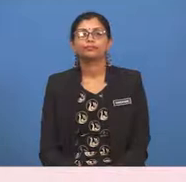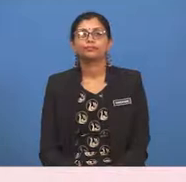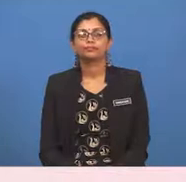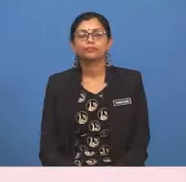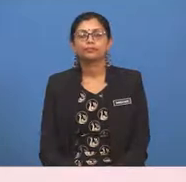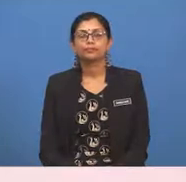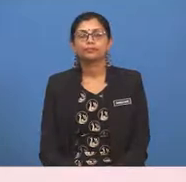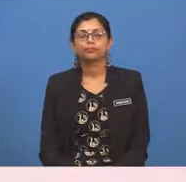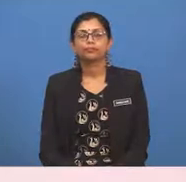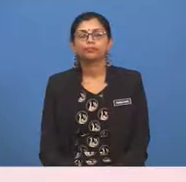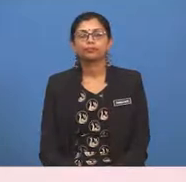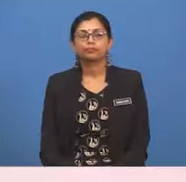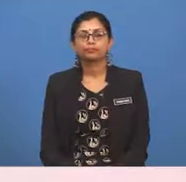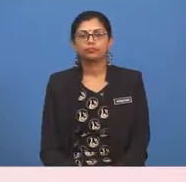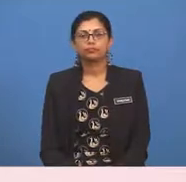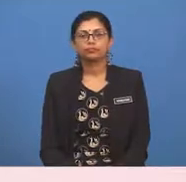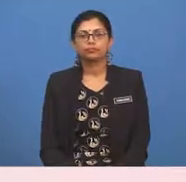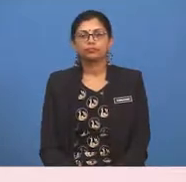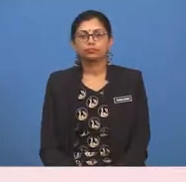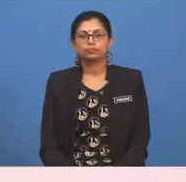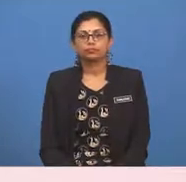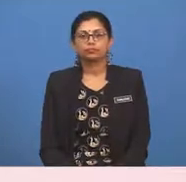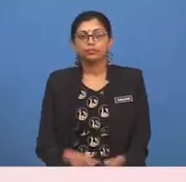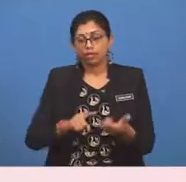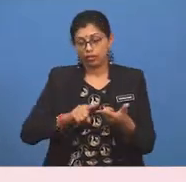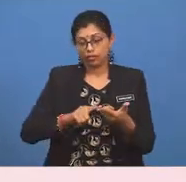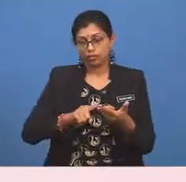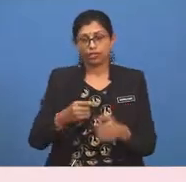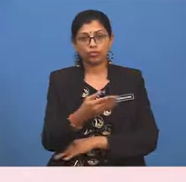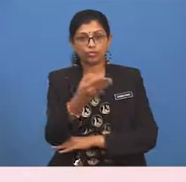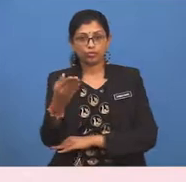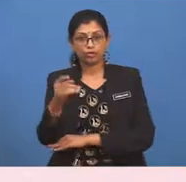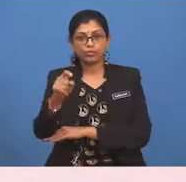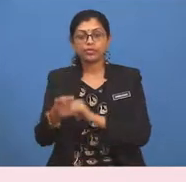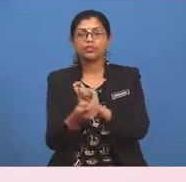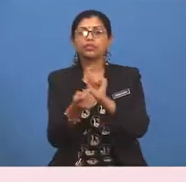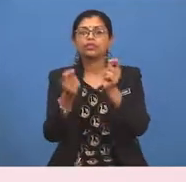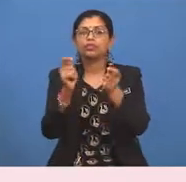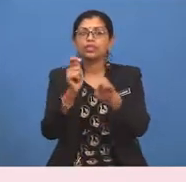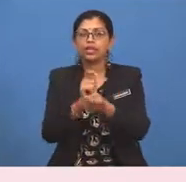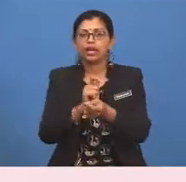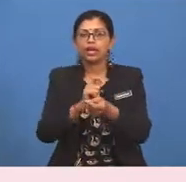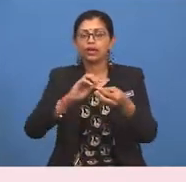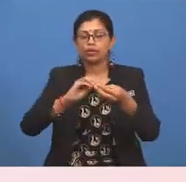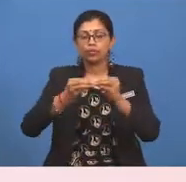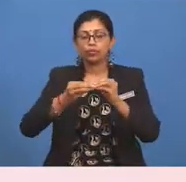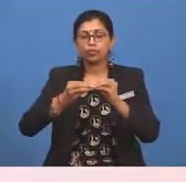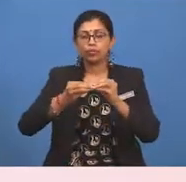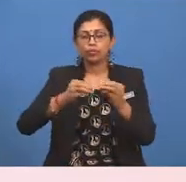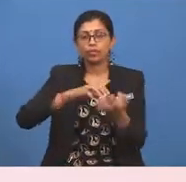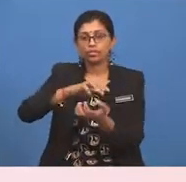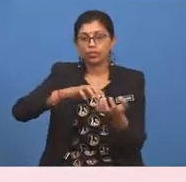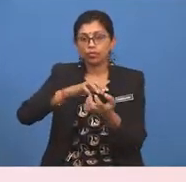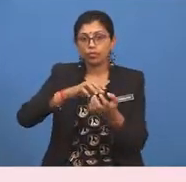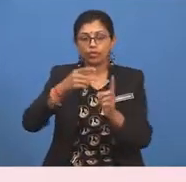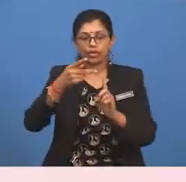kaedah kedua, murid-murid akan menukarkan nombor bercampur kepada